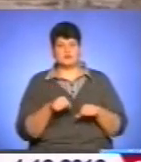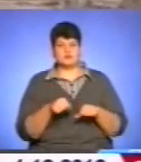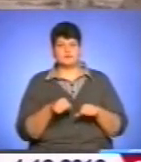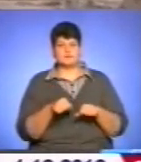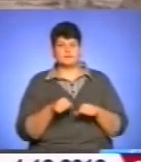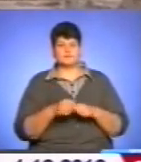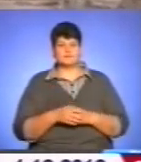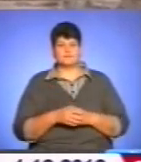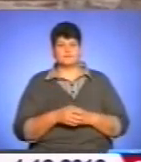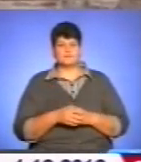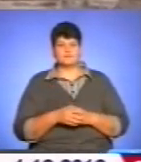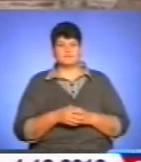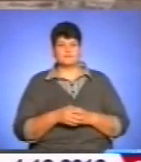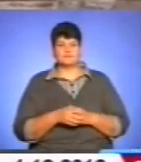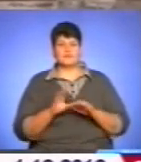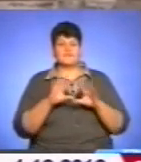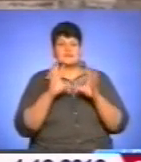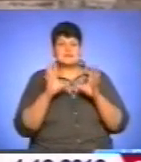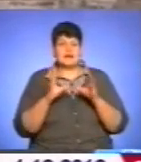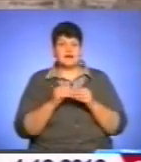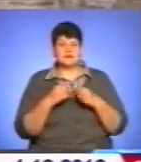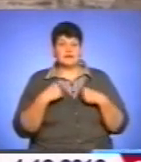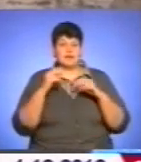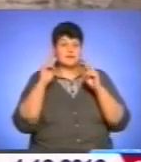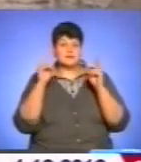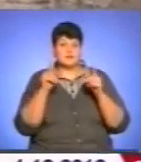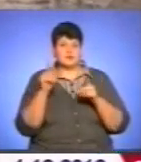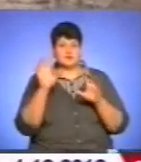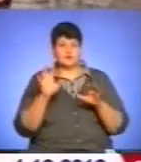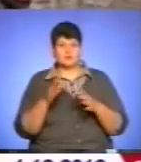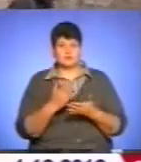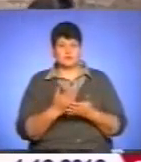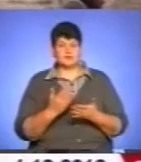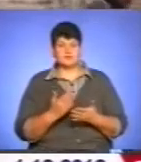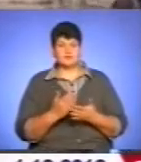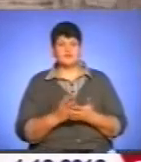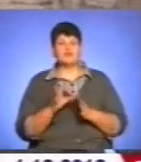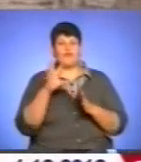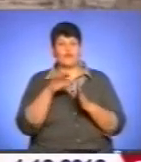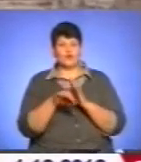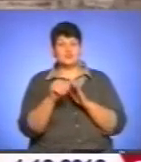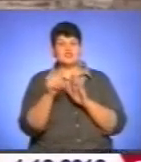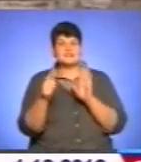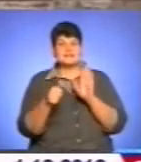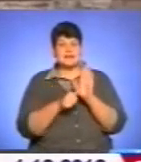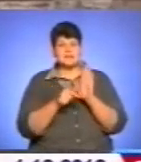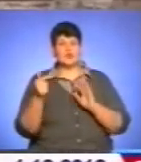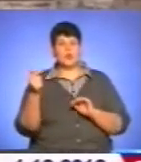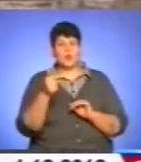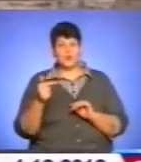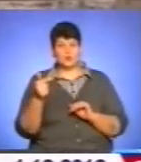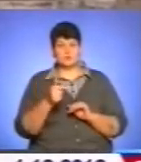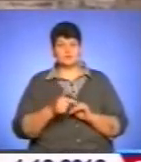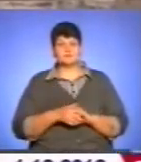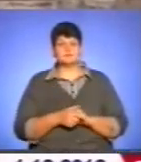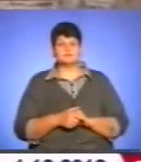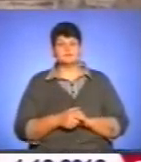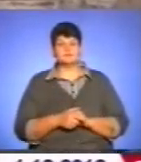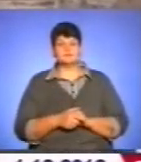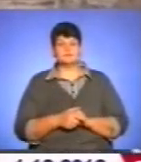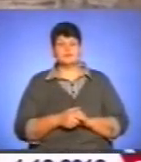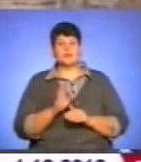Взагалі-то, навіть не знав, що такий закон є. Він в дію входить 16 грудня. Ага, так. І